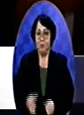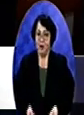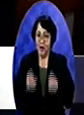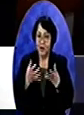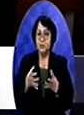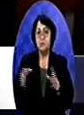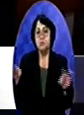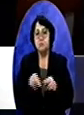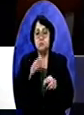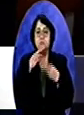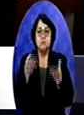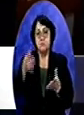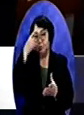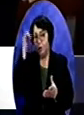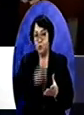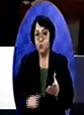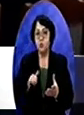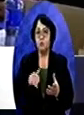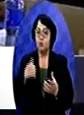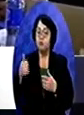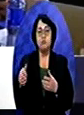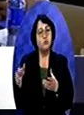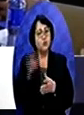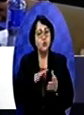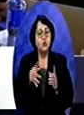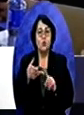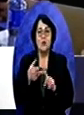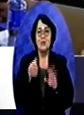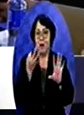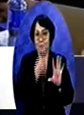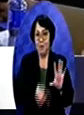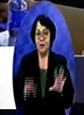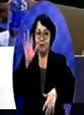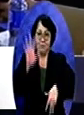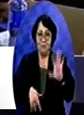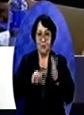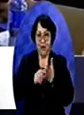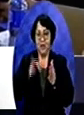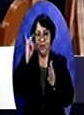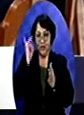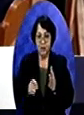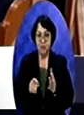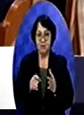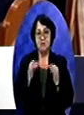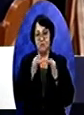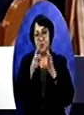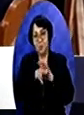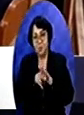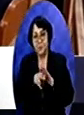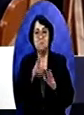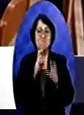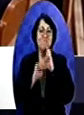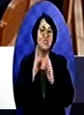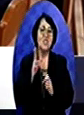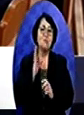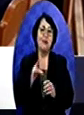дүн мэдээнээс үзэхэд манай улсад бусад дунджаас 8-аас 15 дахин их кибер халдлаг бүртгэгдээд байгаа юм а. Орчин